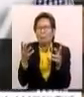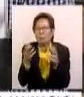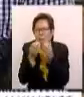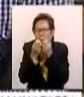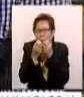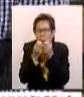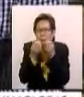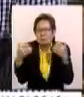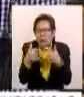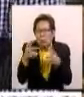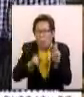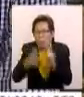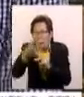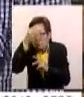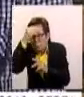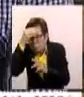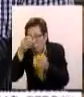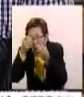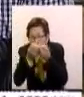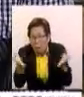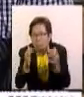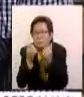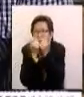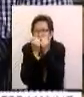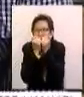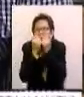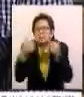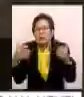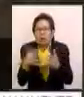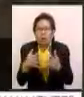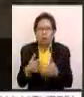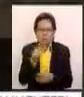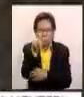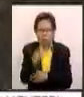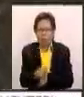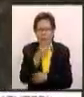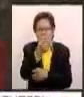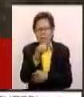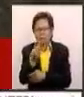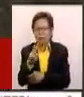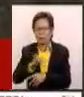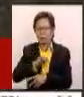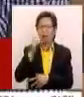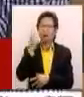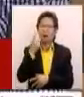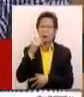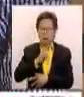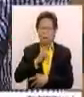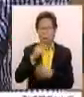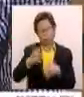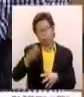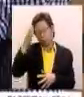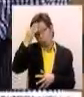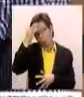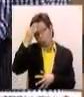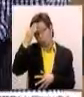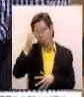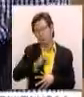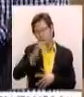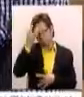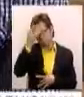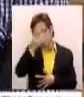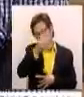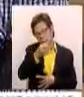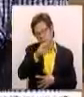diketahui. Sebenarnya akak ni dulu seorang drug addict. Bila akak dapat tahu akak ni dah kena sakit ni, akak